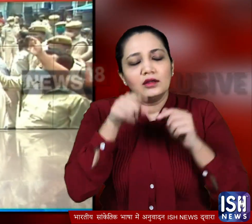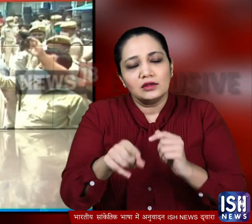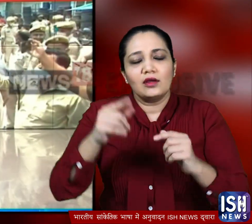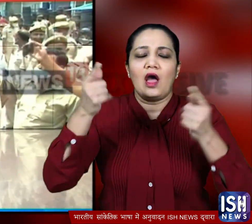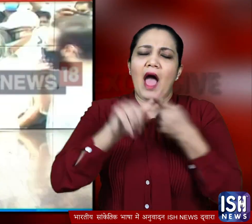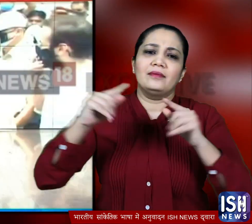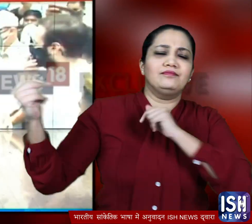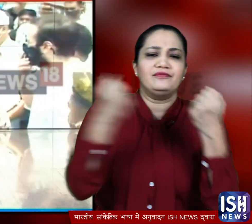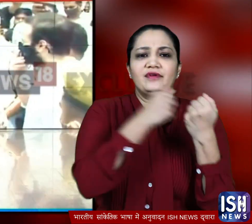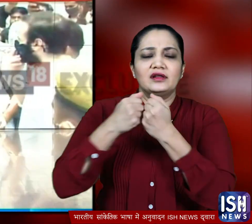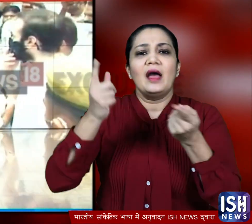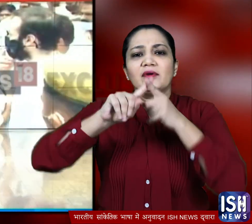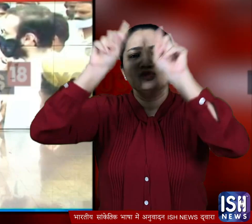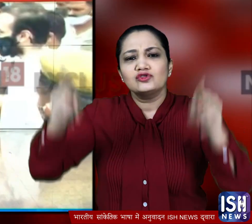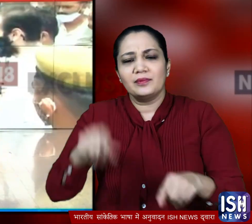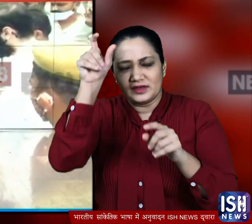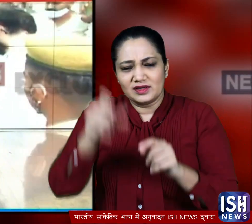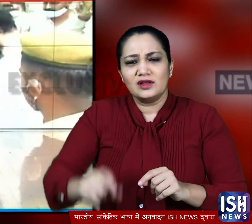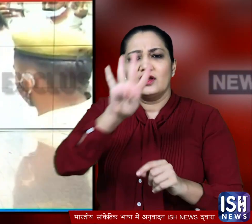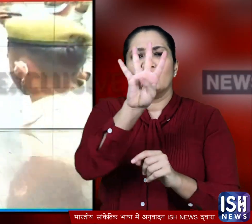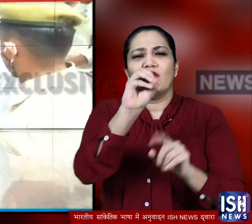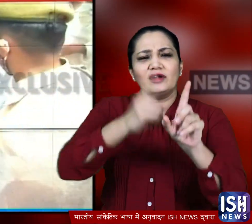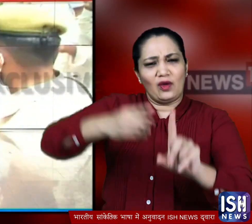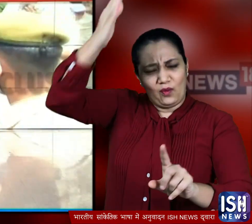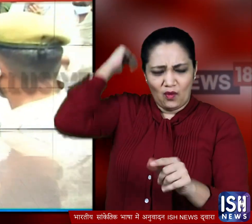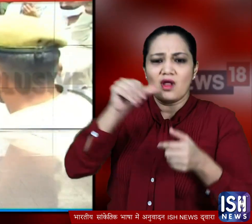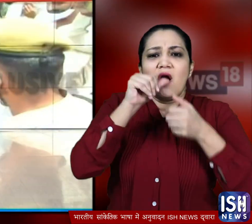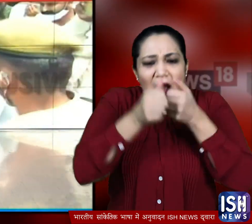एक दुकानदार की शिकायत पर प्रशासन ने 40 साल